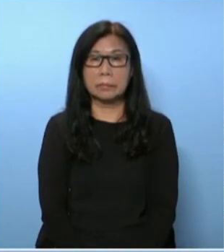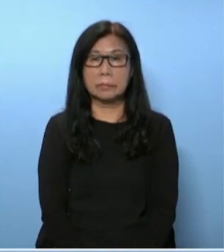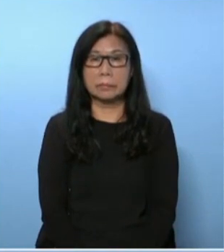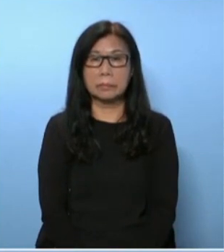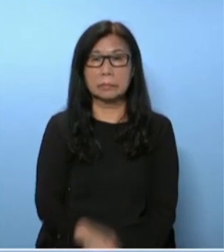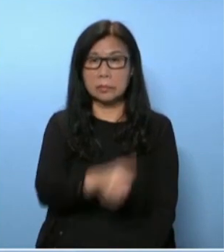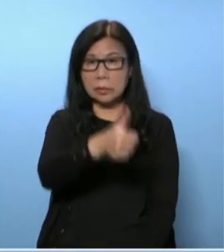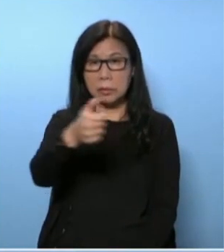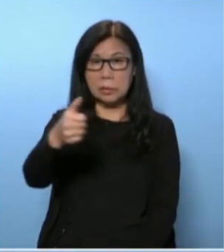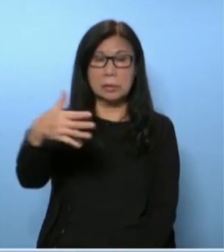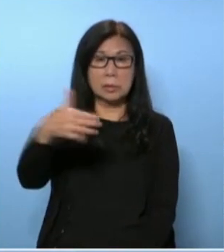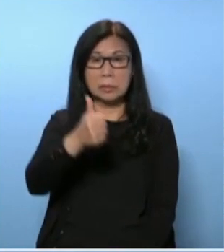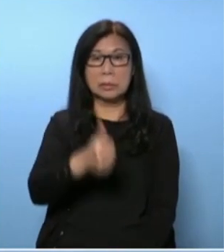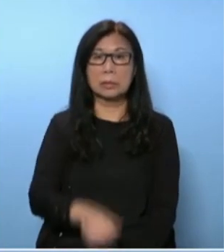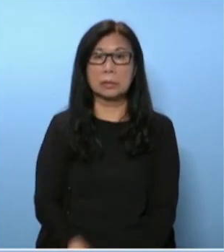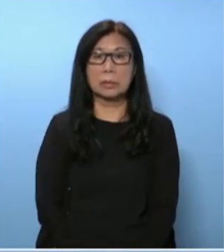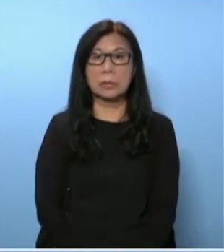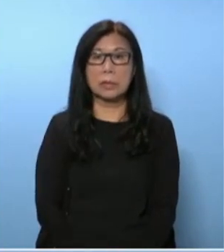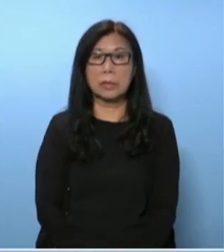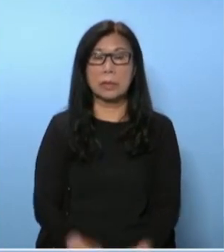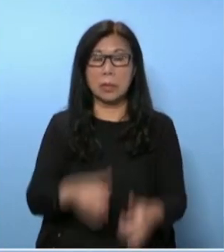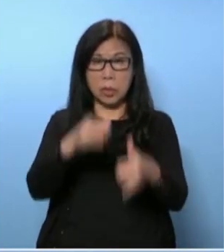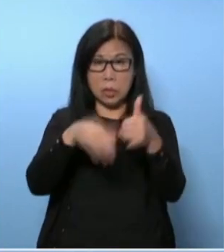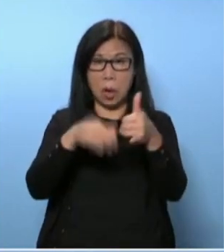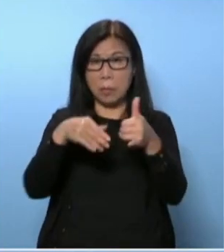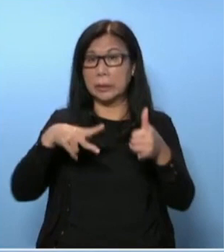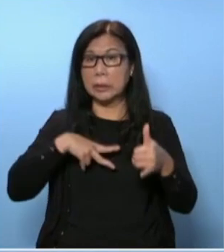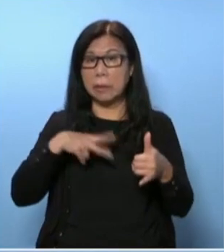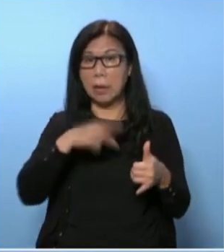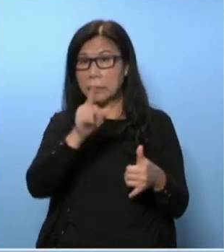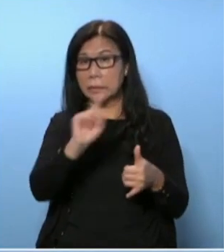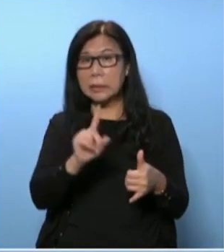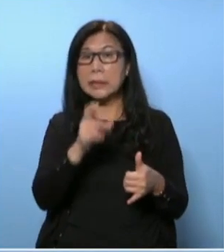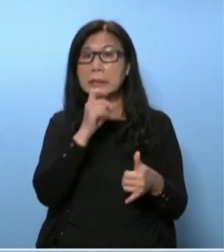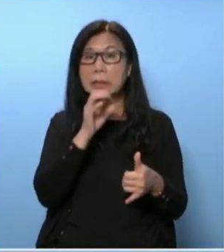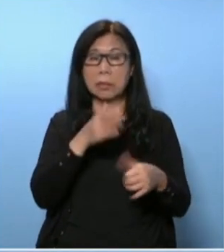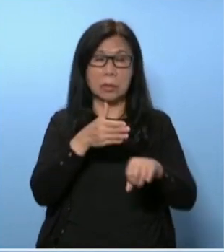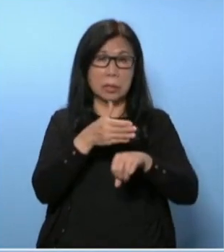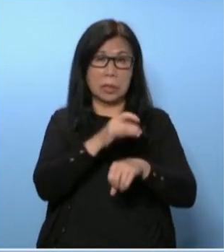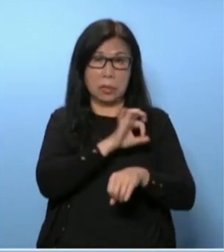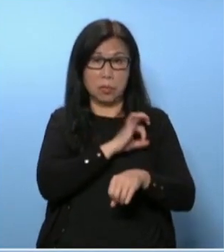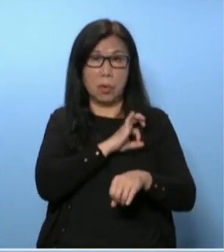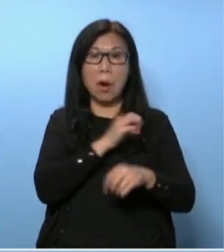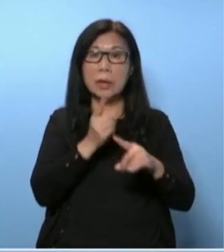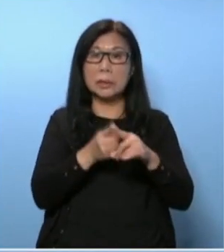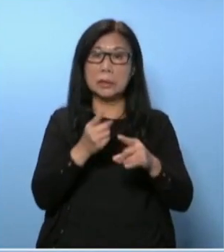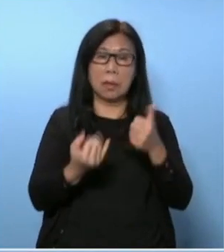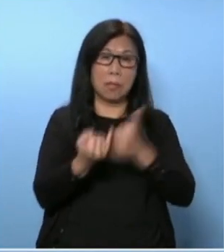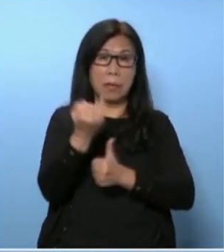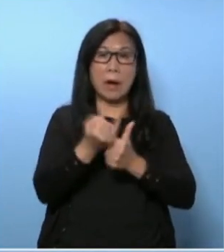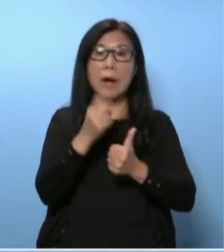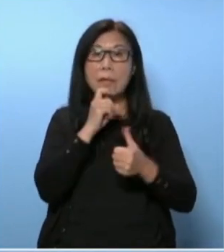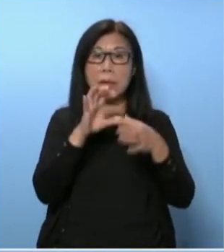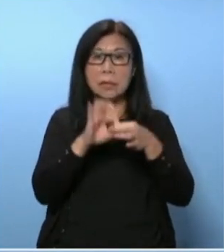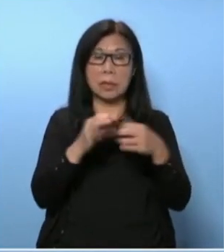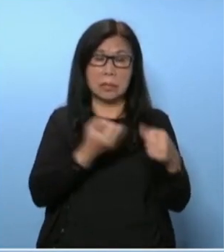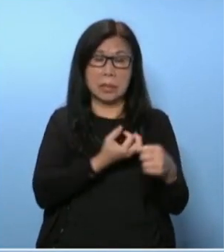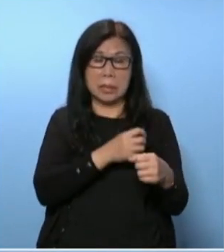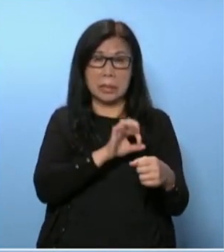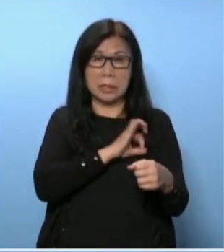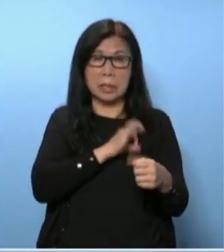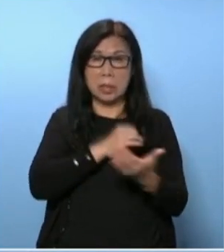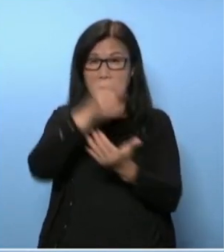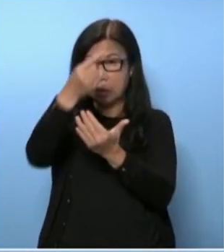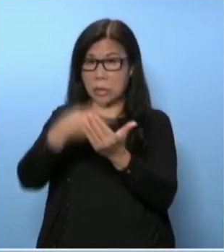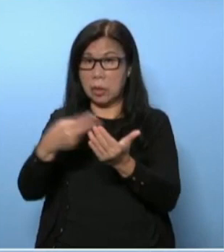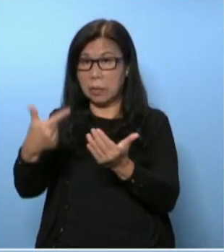係，多謝主席。咁我哋咧就會睇翻個別嘅情況嚇。咁如果有一啲社團咧真係係違反咗喺呢個社團條例嘅第八